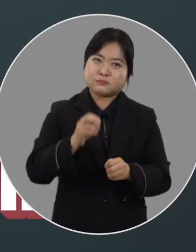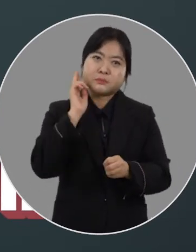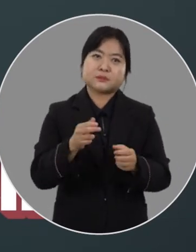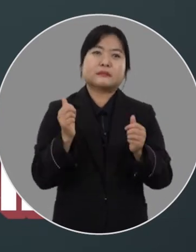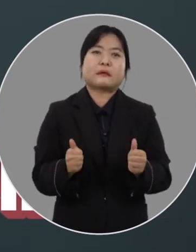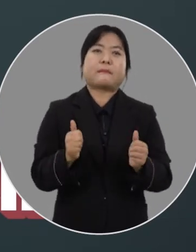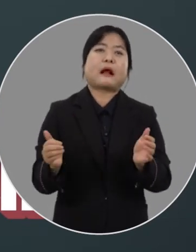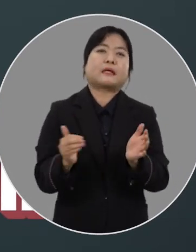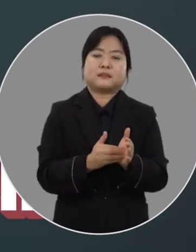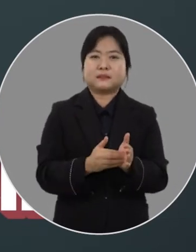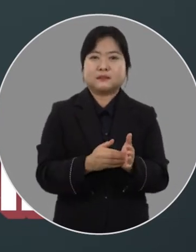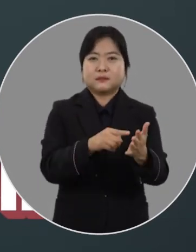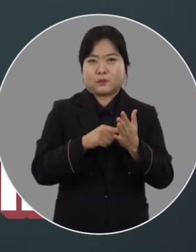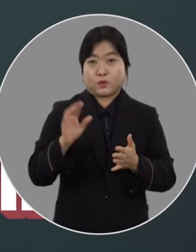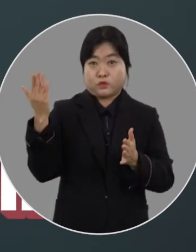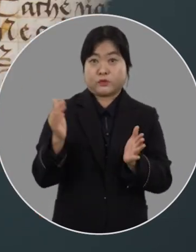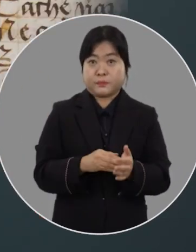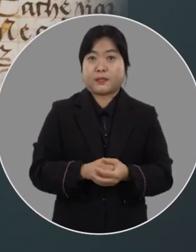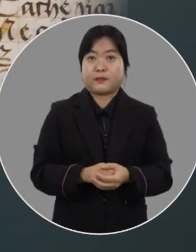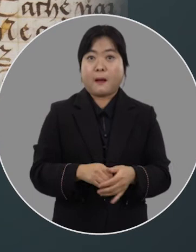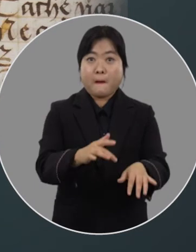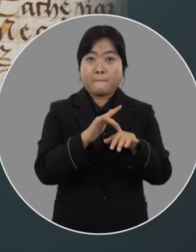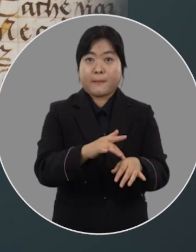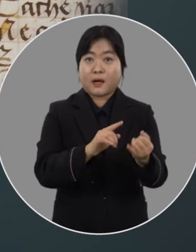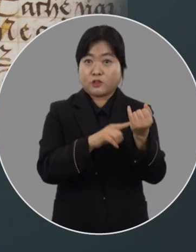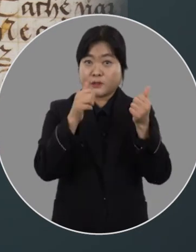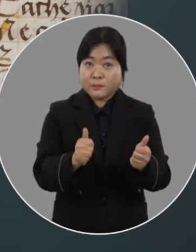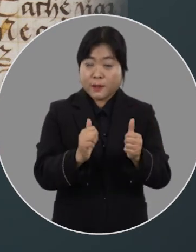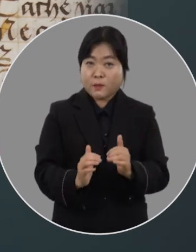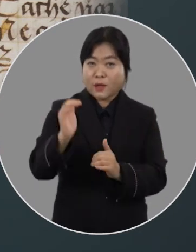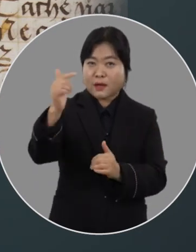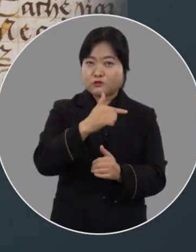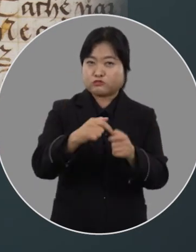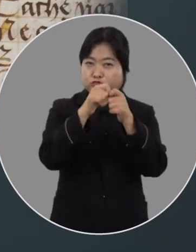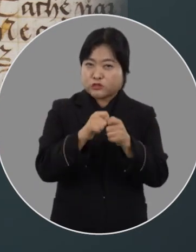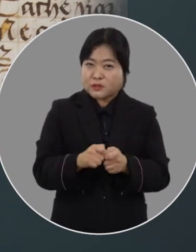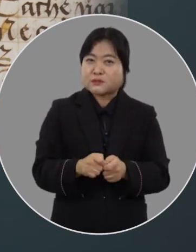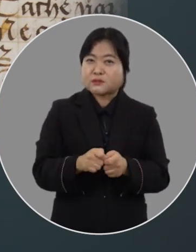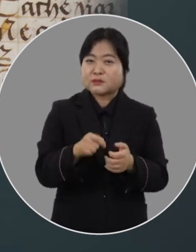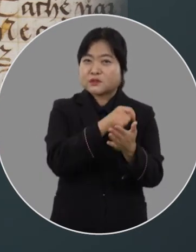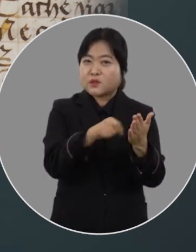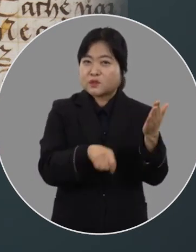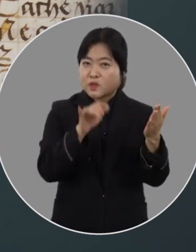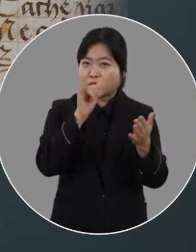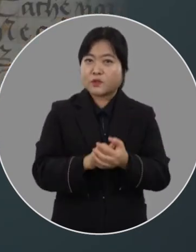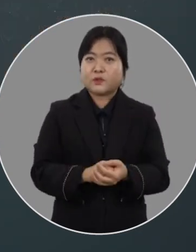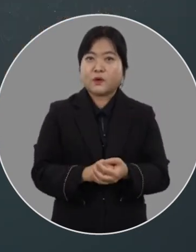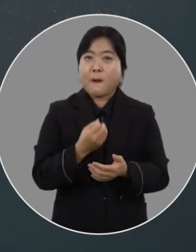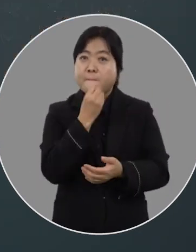비극적인 재판까지 이어지게 되었던 것이었죠. 마녀 재판의 과정은 아주 구체적으로 묘사가 되어